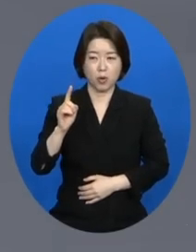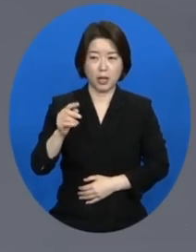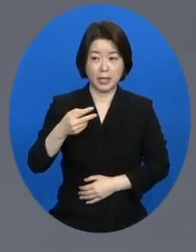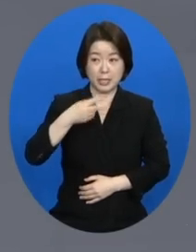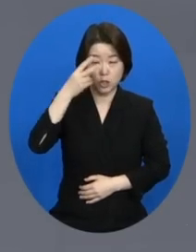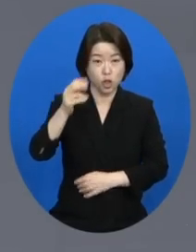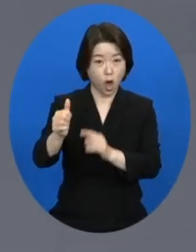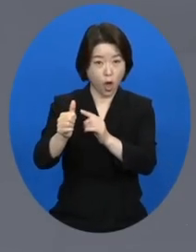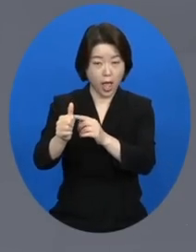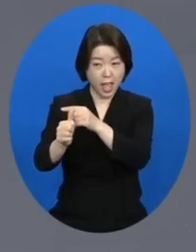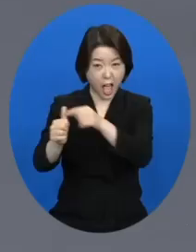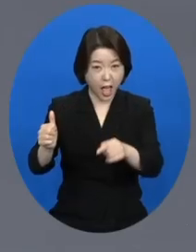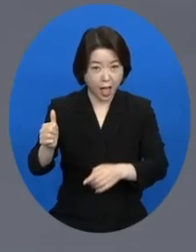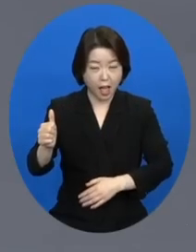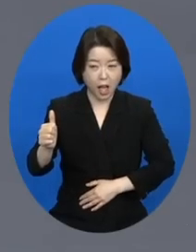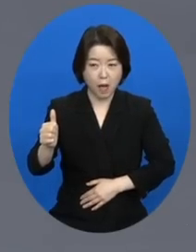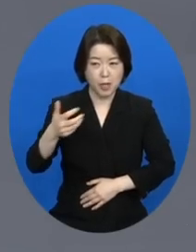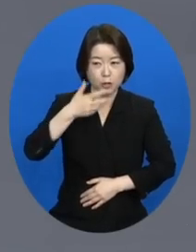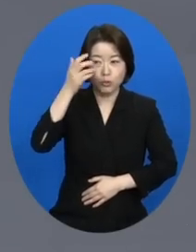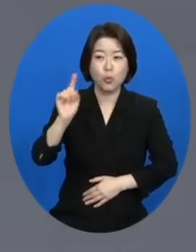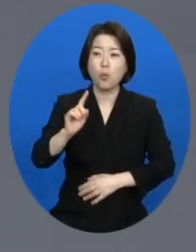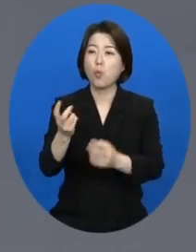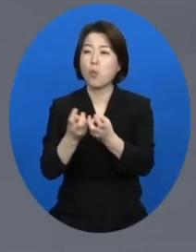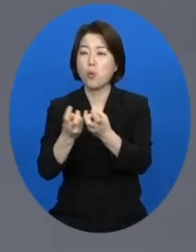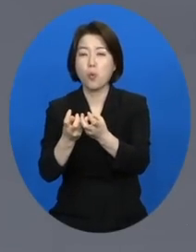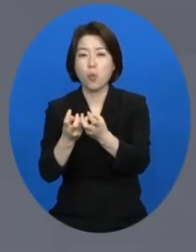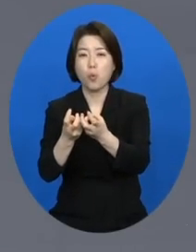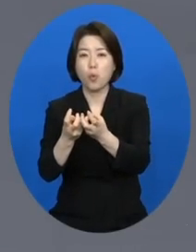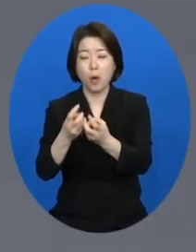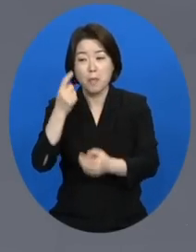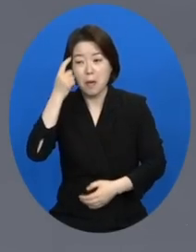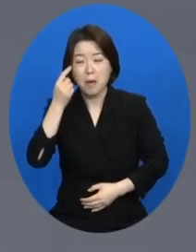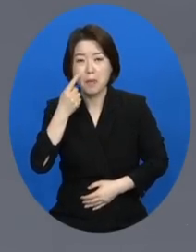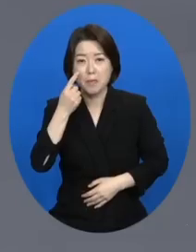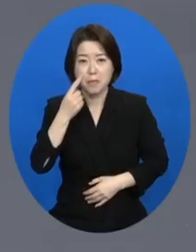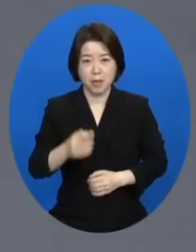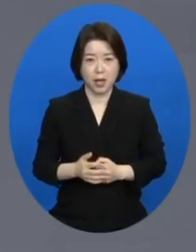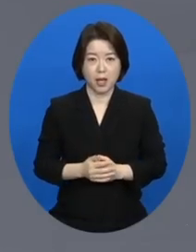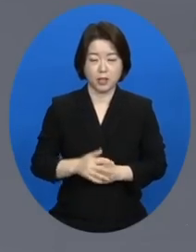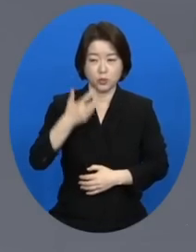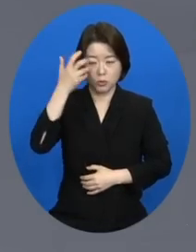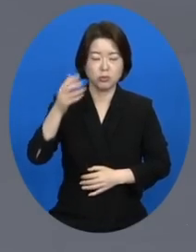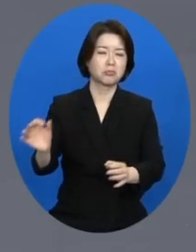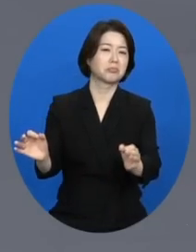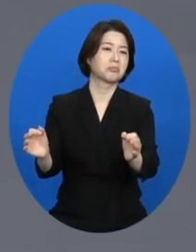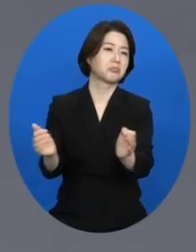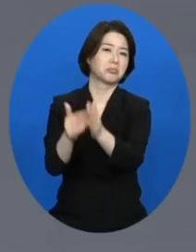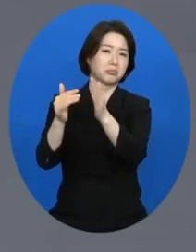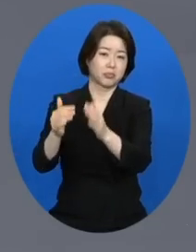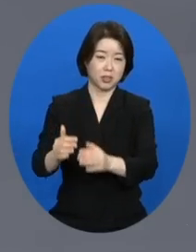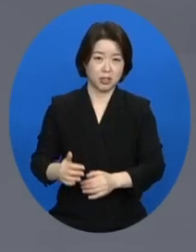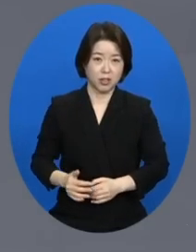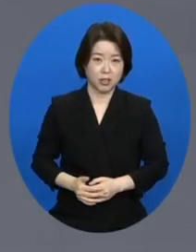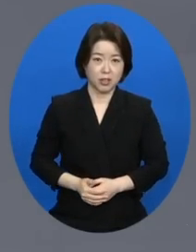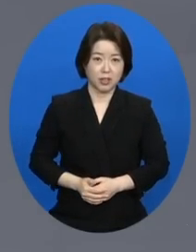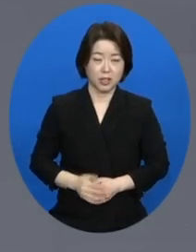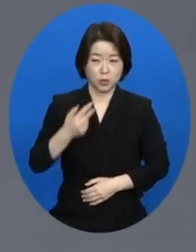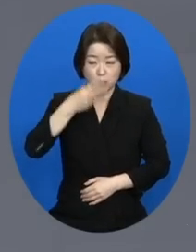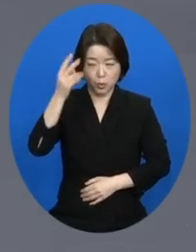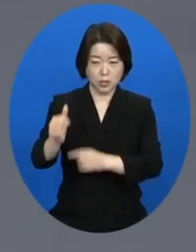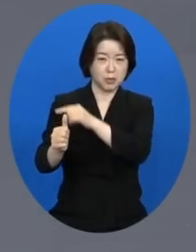죽이면 그 꿈이 어떻게 되겠냐 이겁니다. 그 꿈이 그냥 끝나는 것이죠. 그래서 요셉을 죽이기로 한